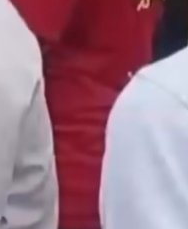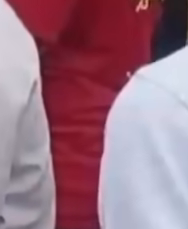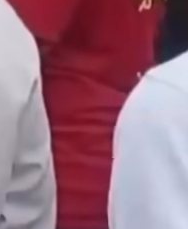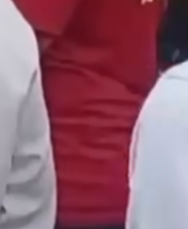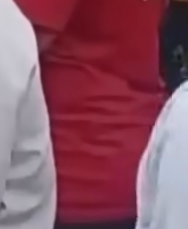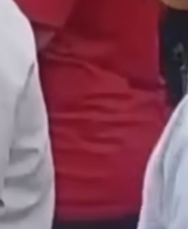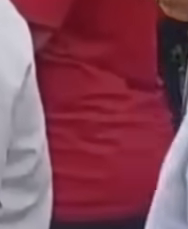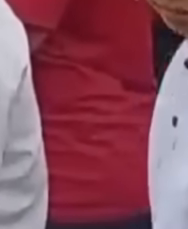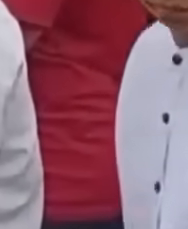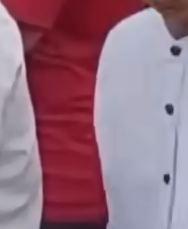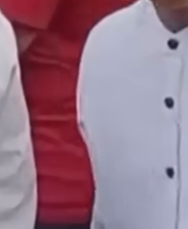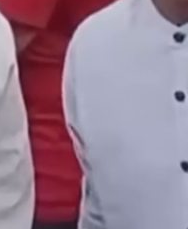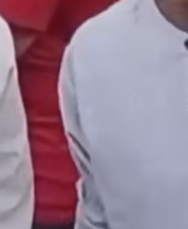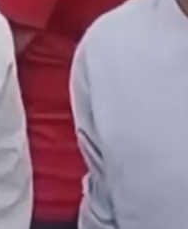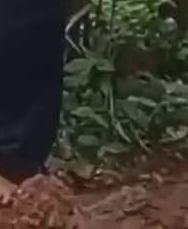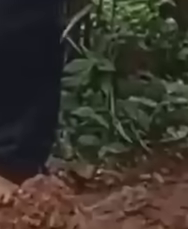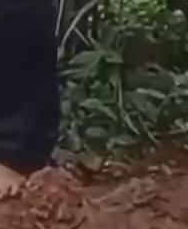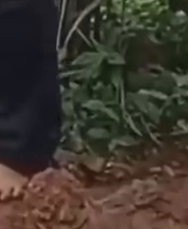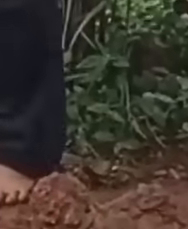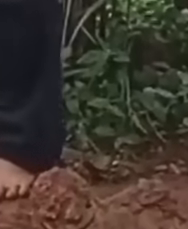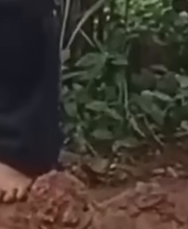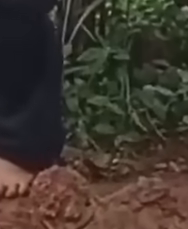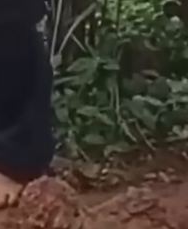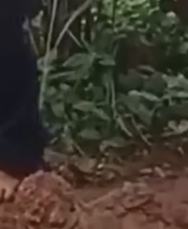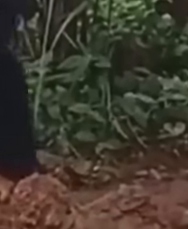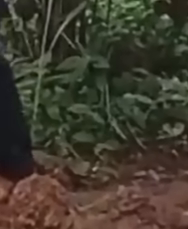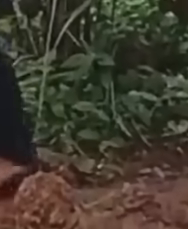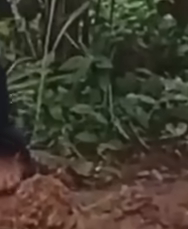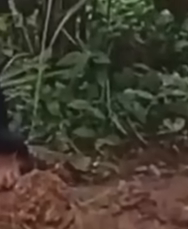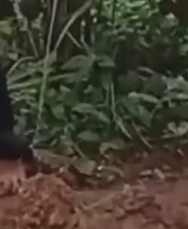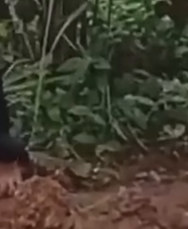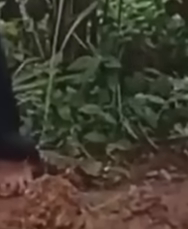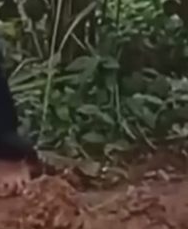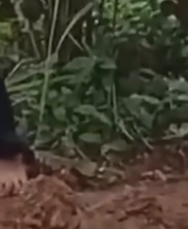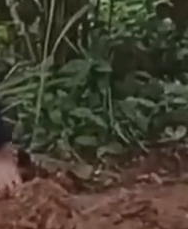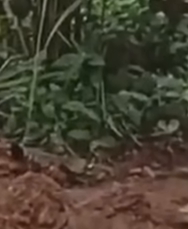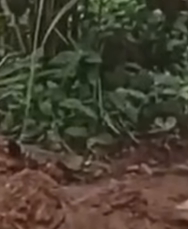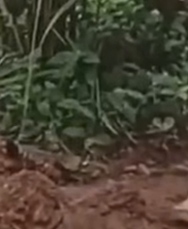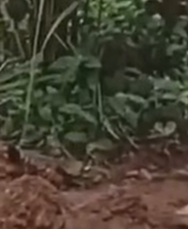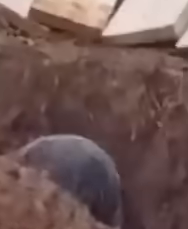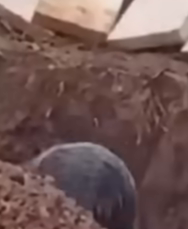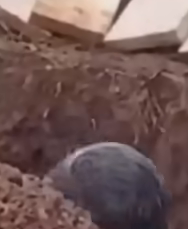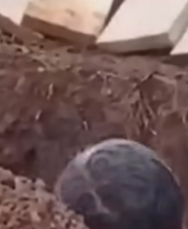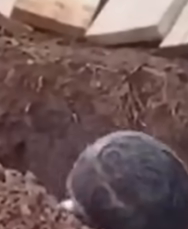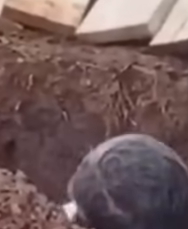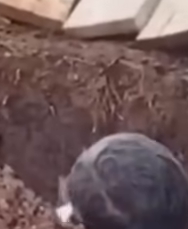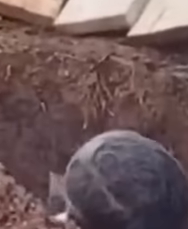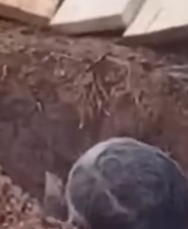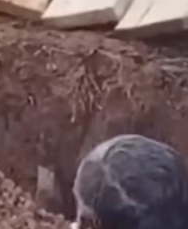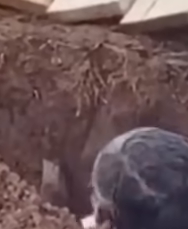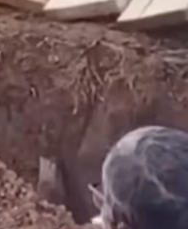Usai disolatkan, jenazah ayah dua anak ini langsung dimakamkan di TPU Balai Kambang Desa Sukamaju, Majalaya, Kabupaten